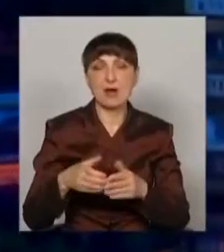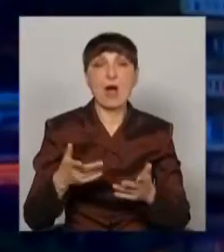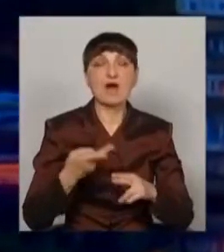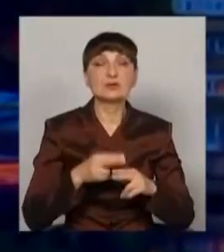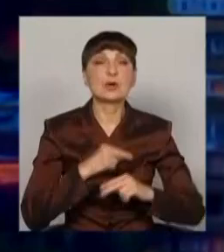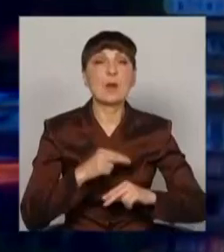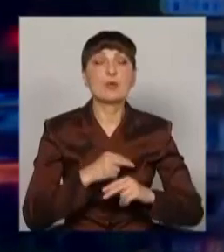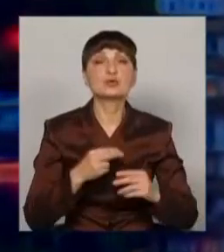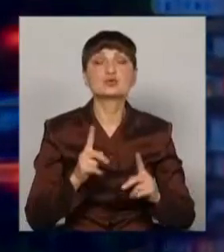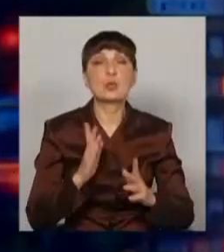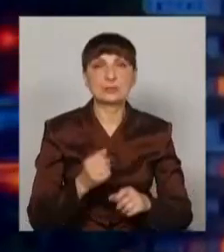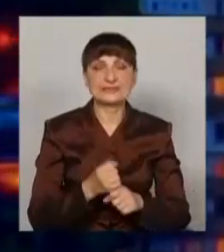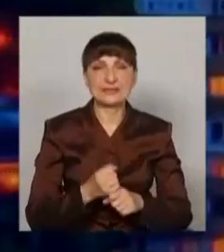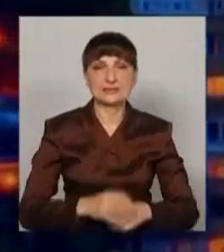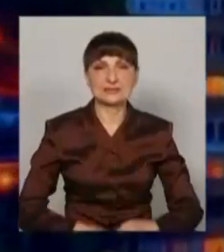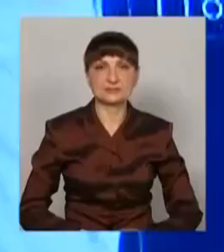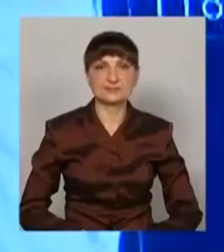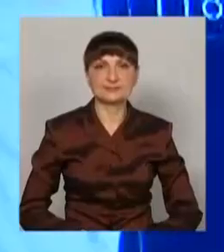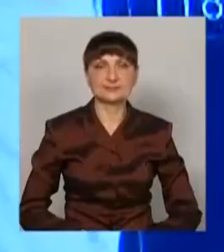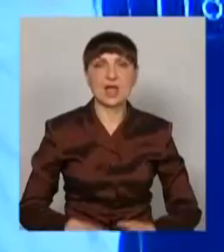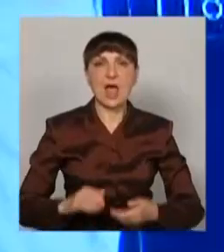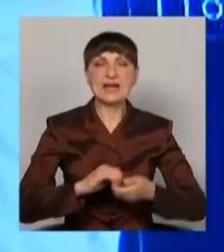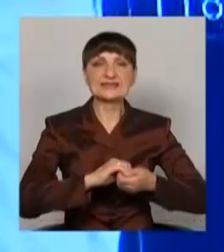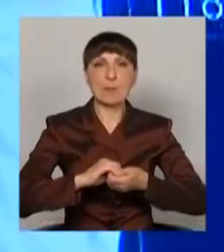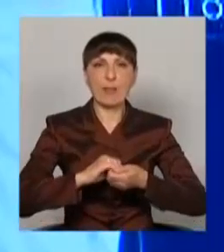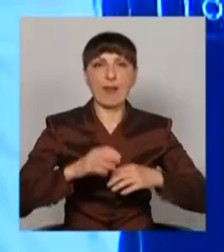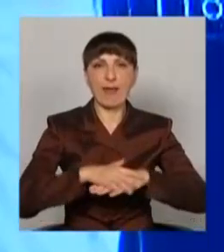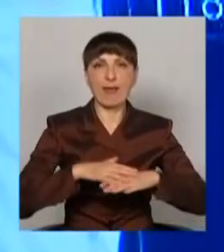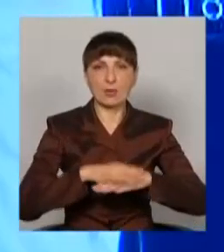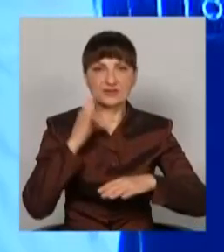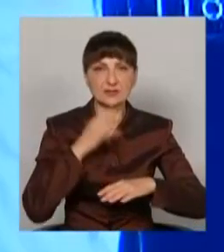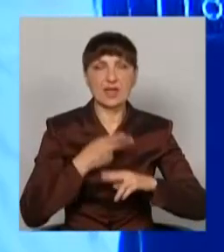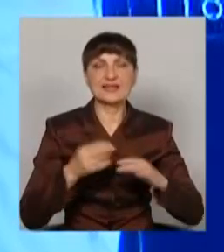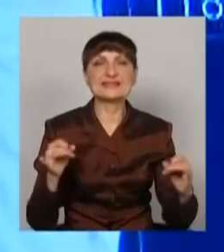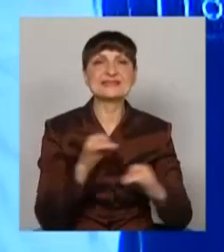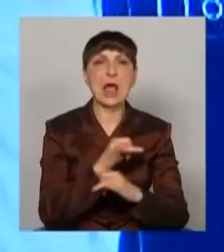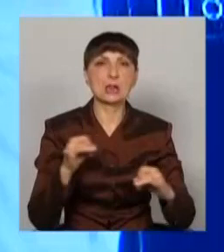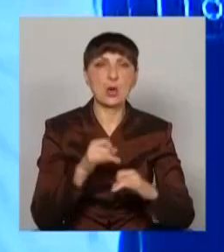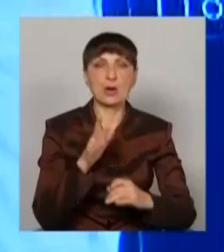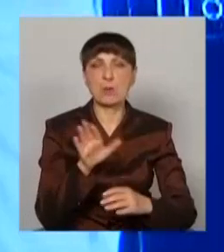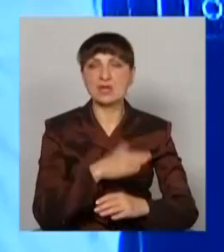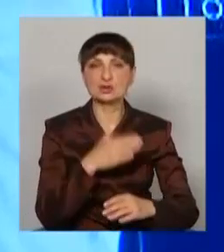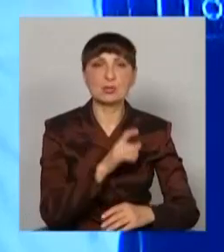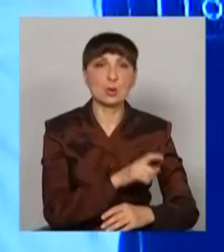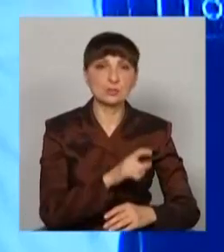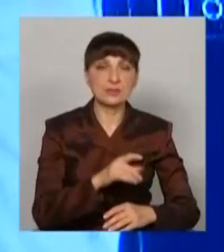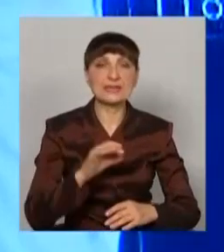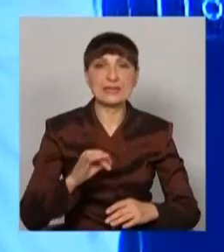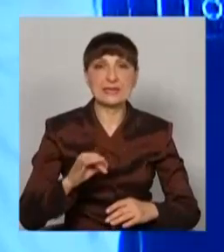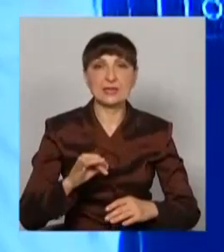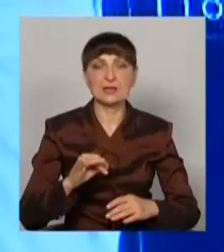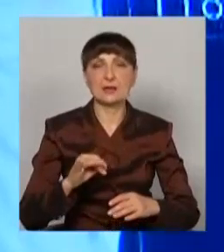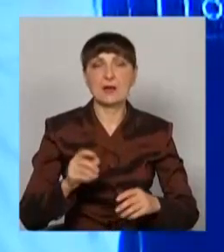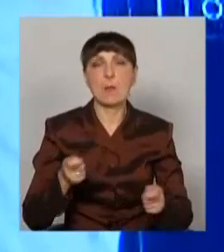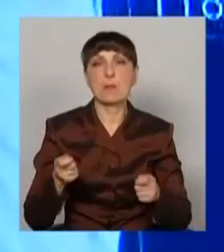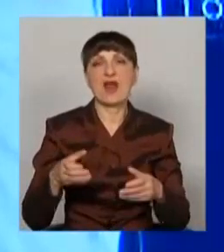направлении будет вести Ассамблея? Да. Ассамблея на самом деле на сегодняшний день — это такая диалоговая площадка между гражданским обществом и,